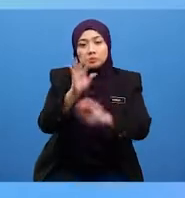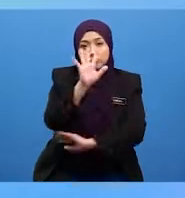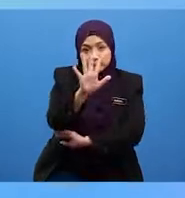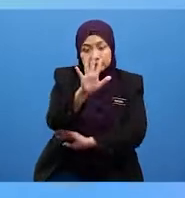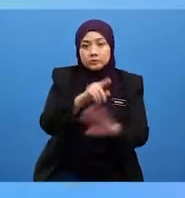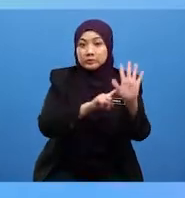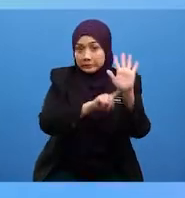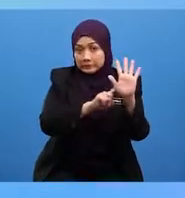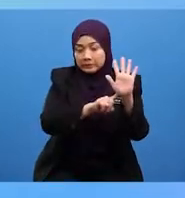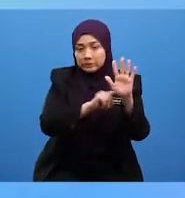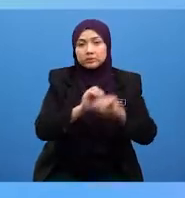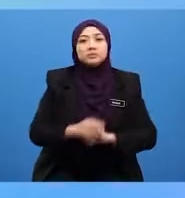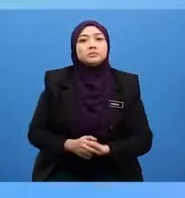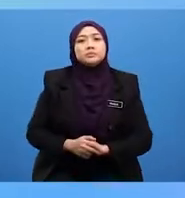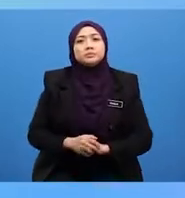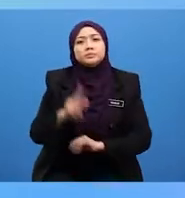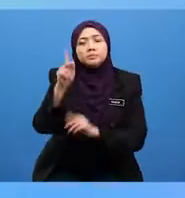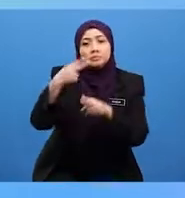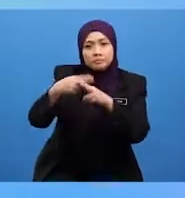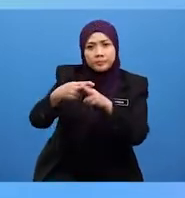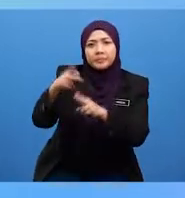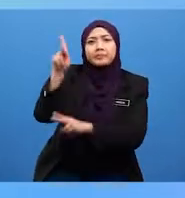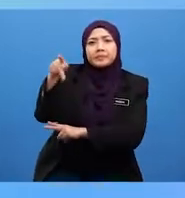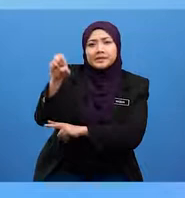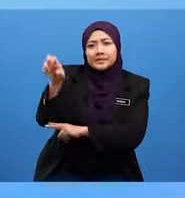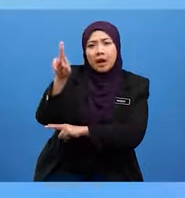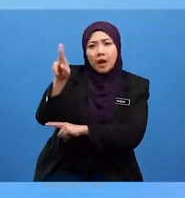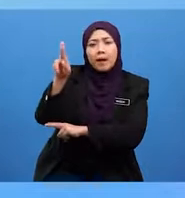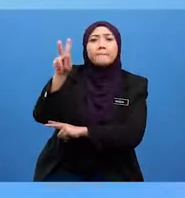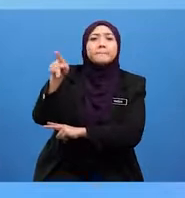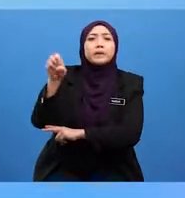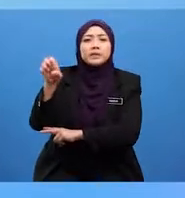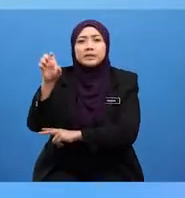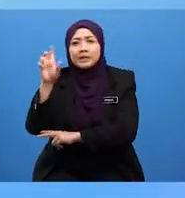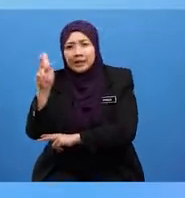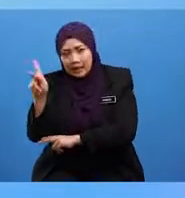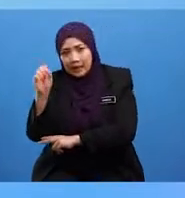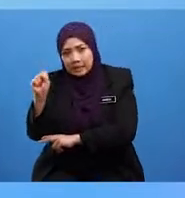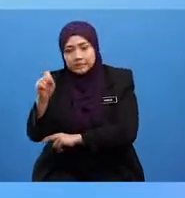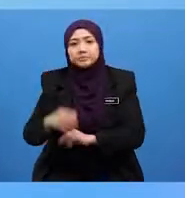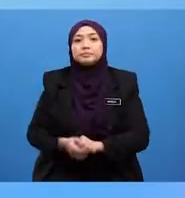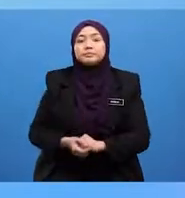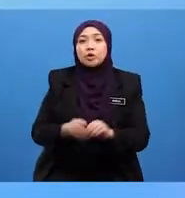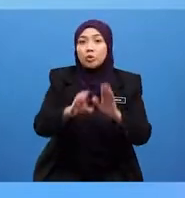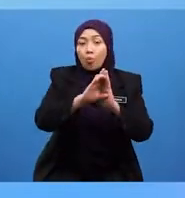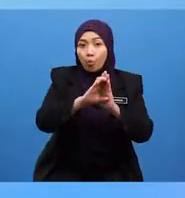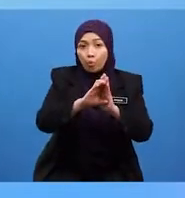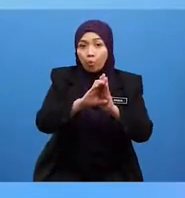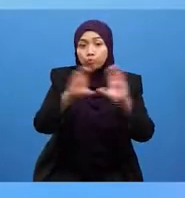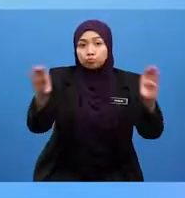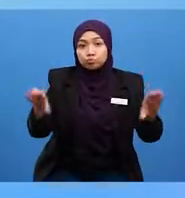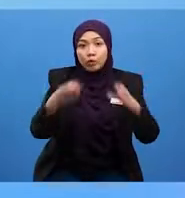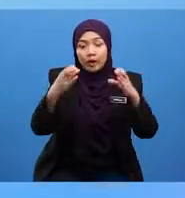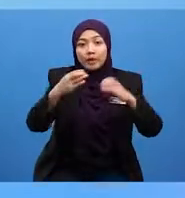kelima pula ialah perspex. Kegunaannya pula tingkap kapal terbang,